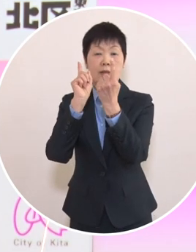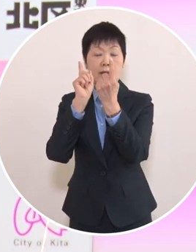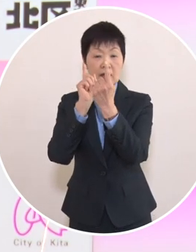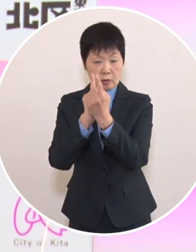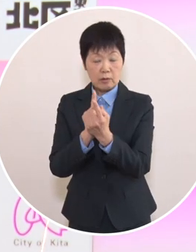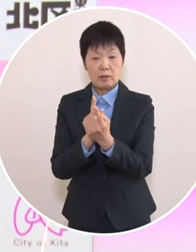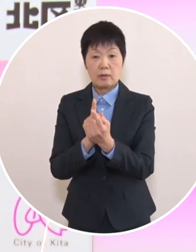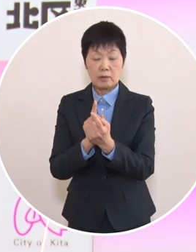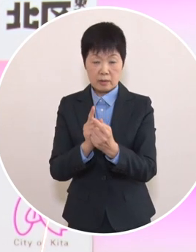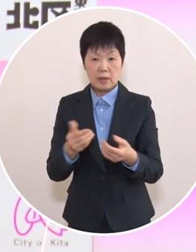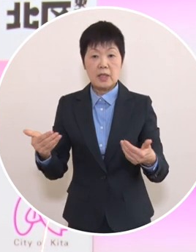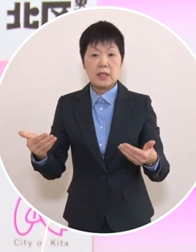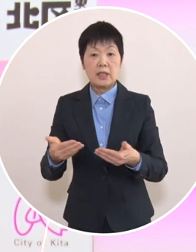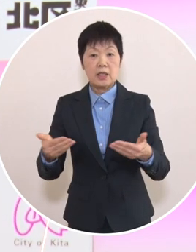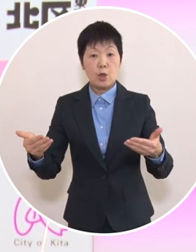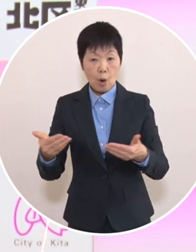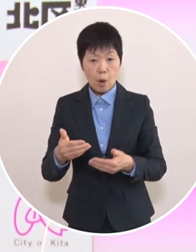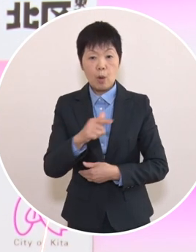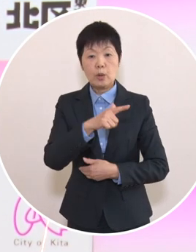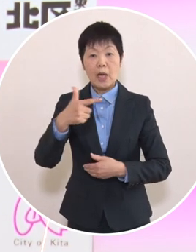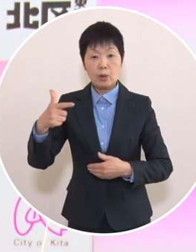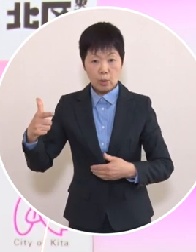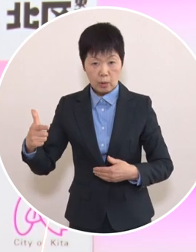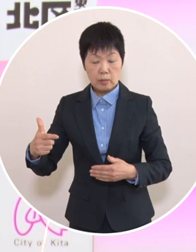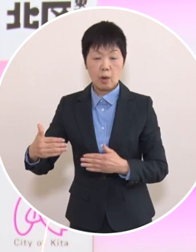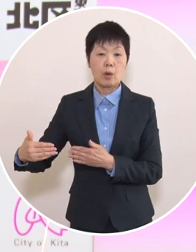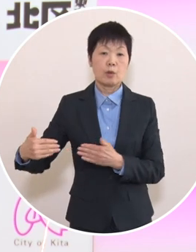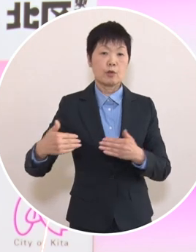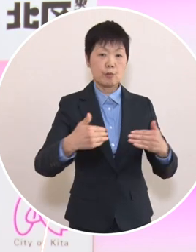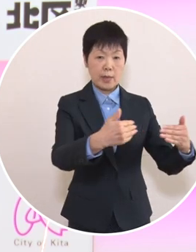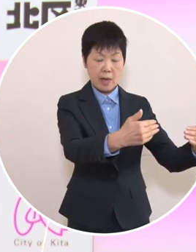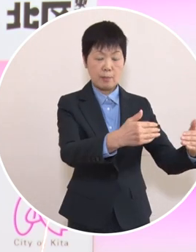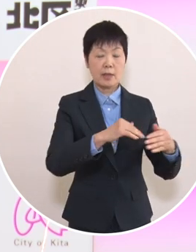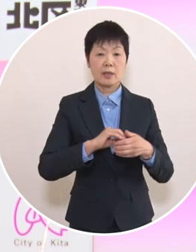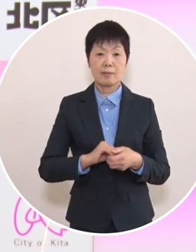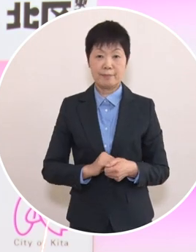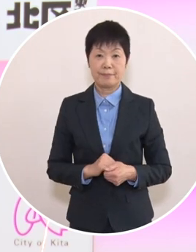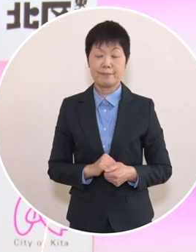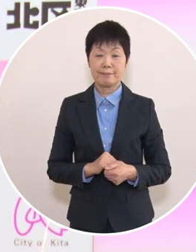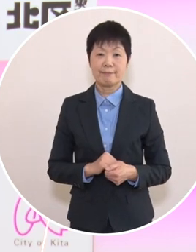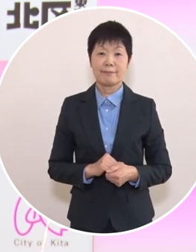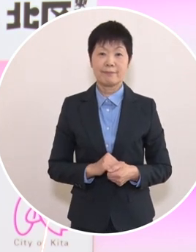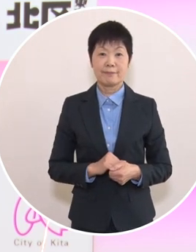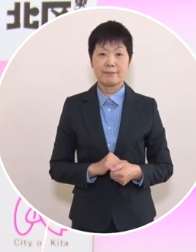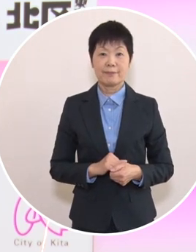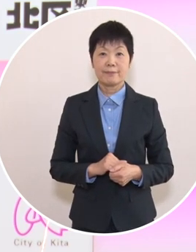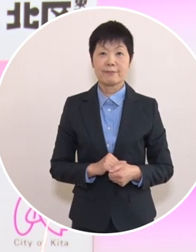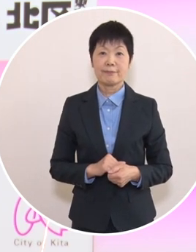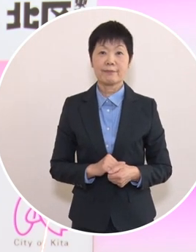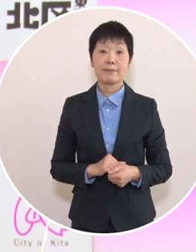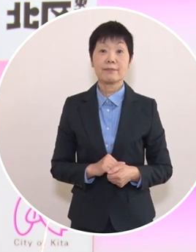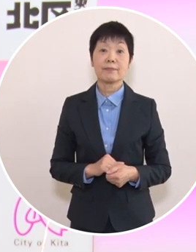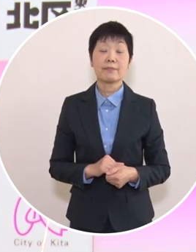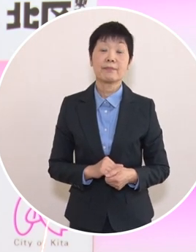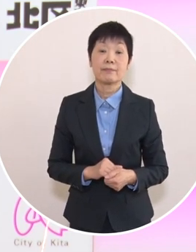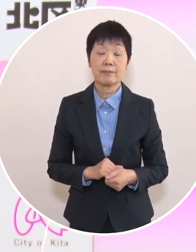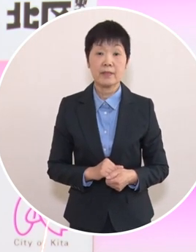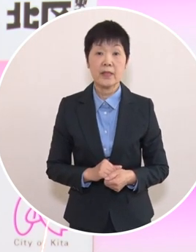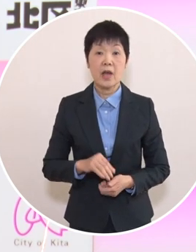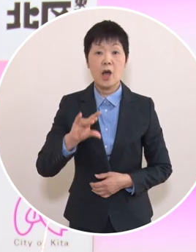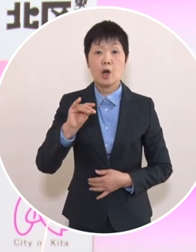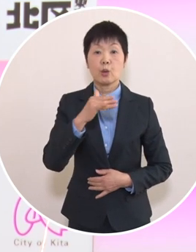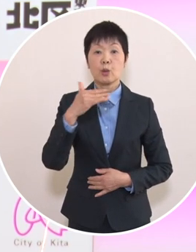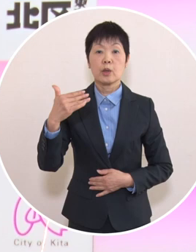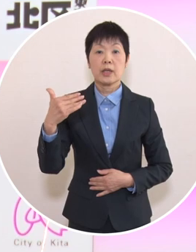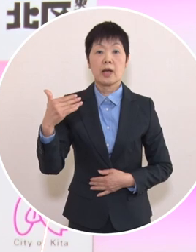コロナウイルス対策設備投資支援事業なども取り組んでおります府議会といたし